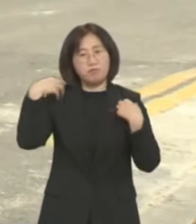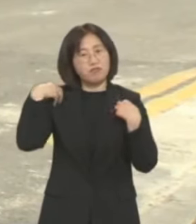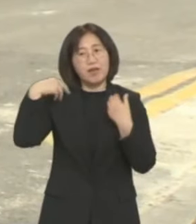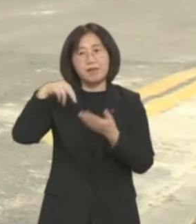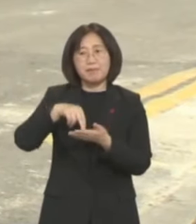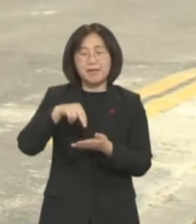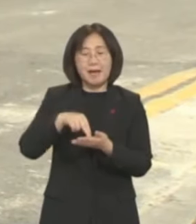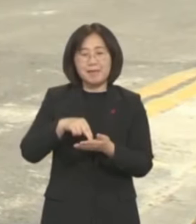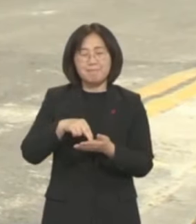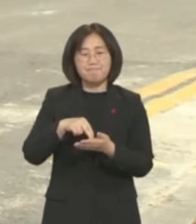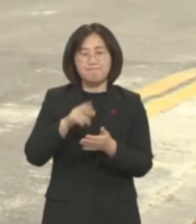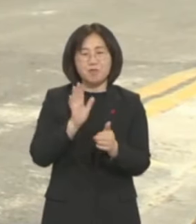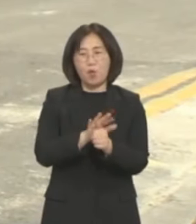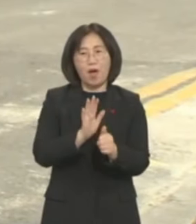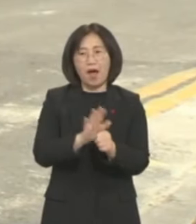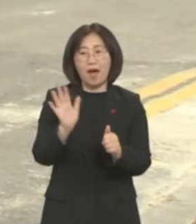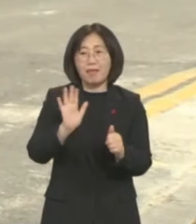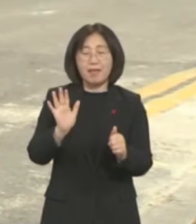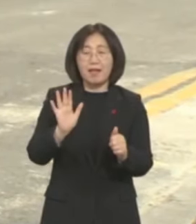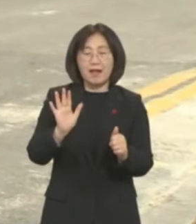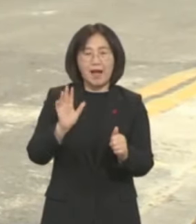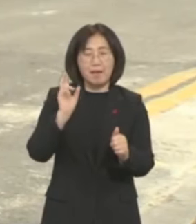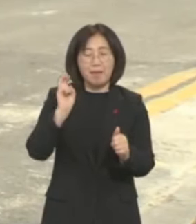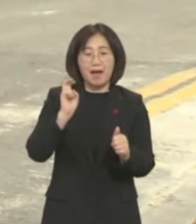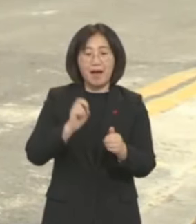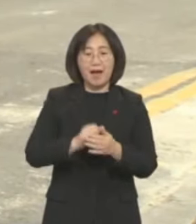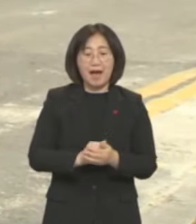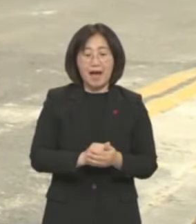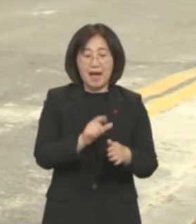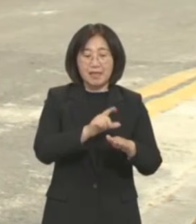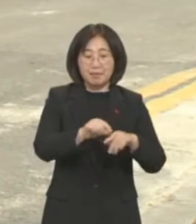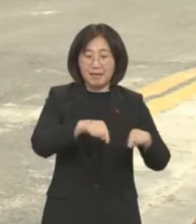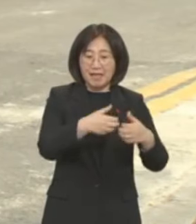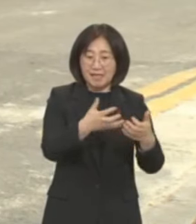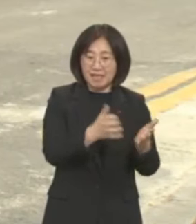않습니다. 여민전의 운명은 결국 국비 지원 여부에 달린 만큼